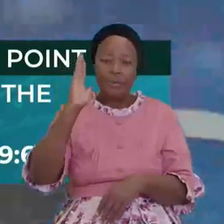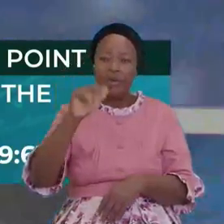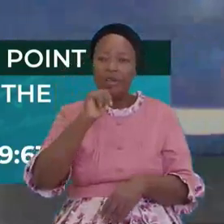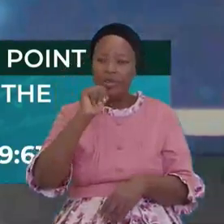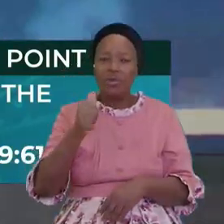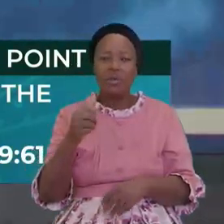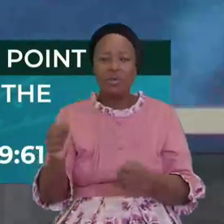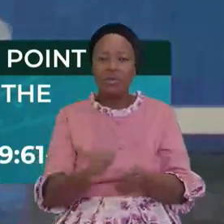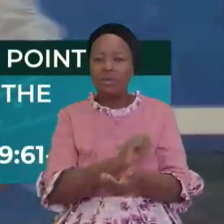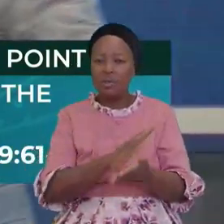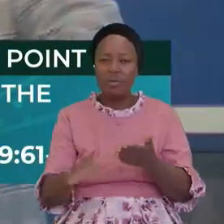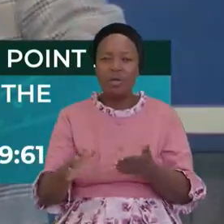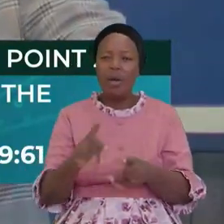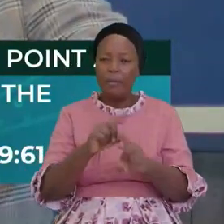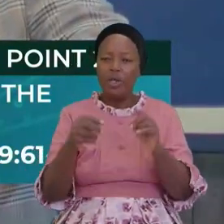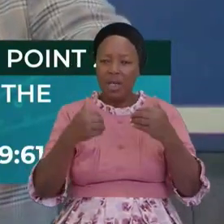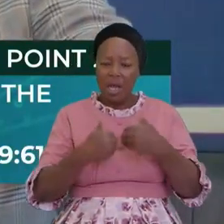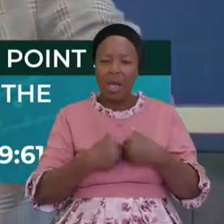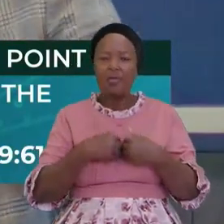afin que quiconque croit en lui